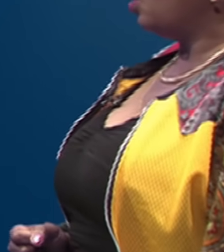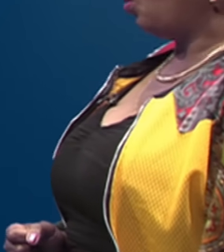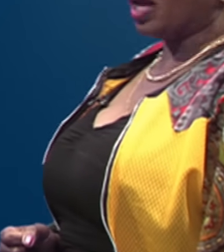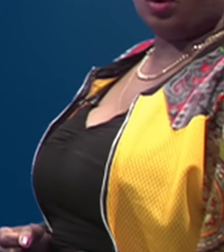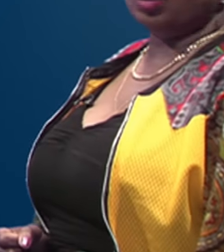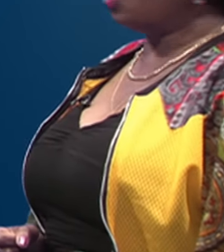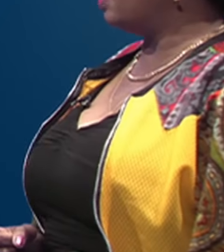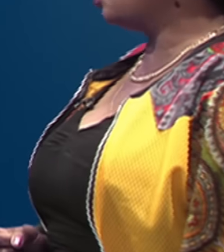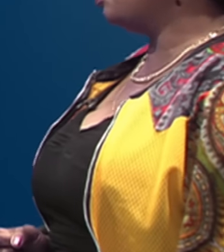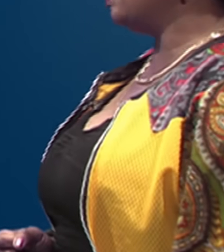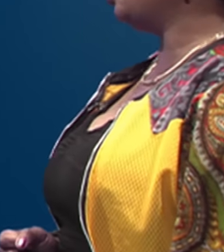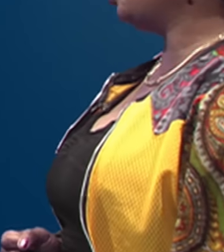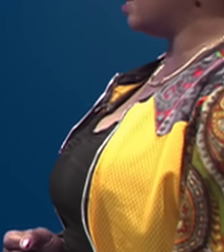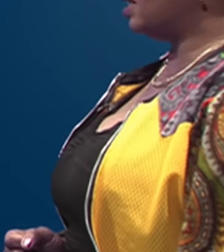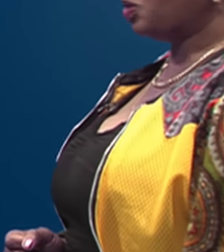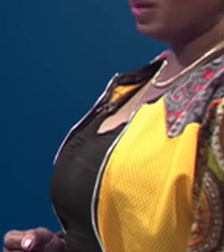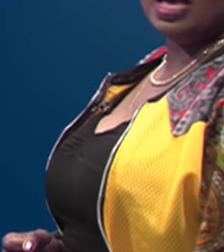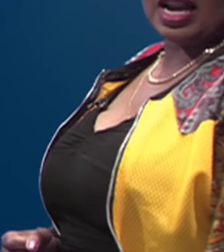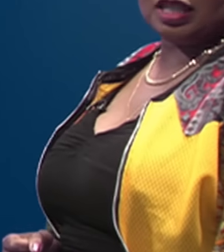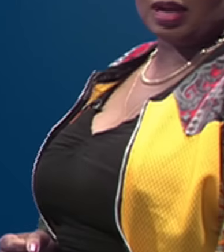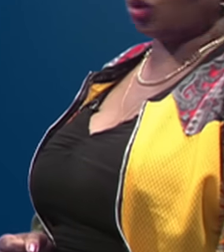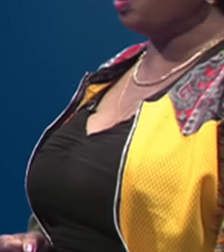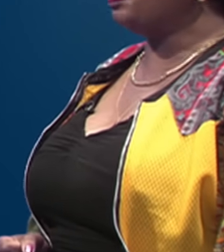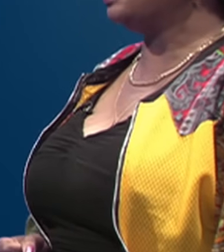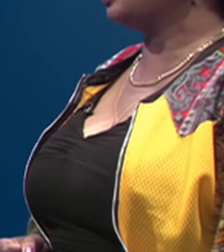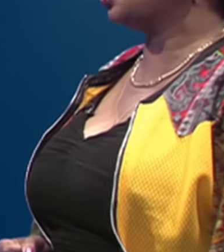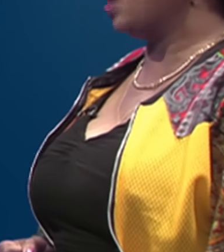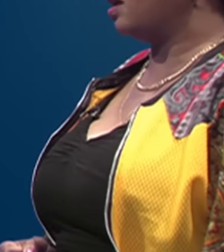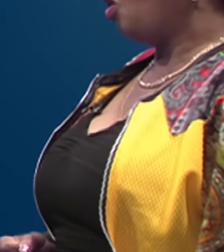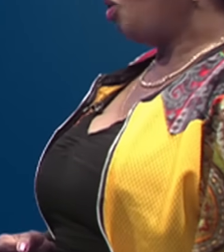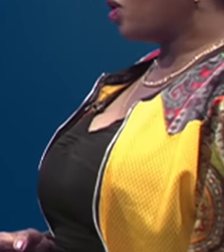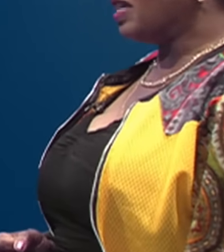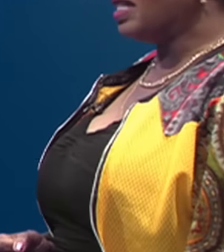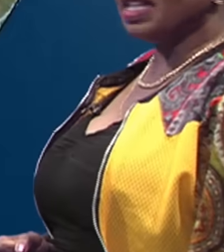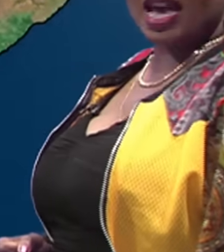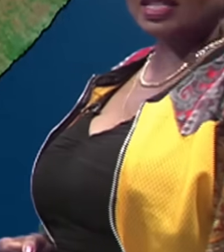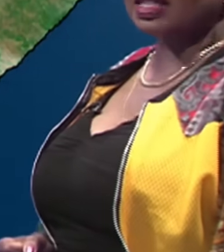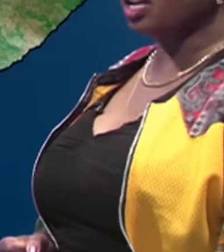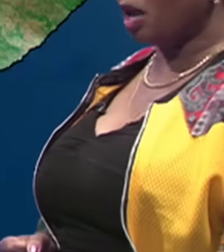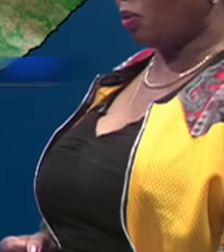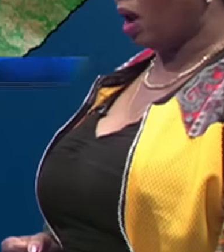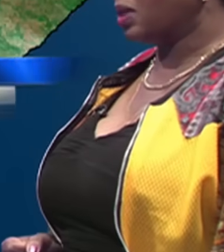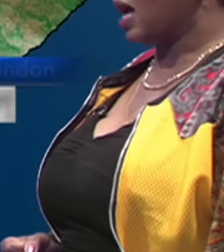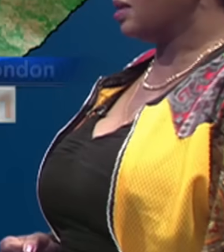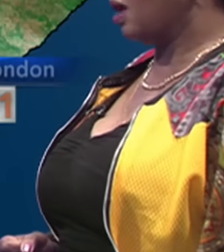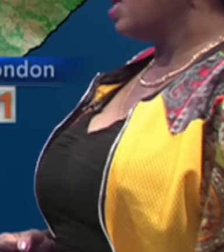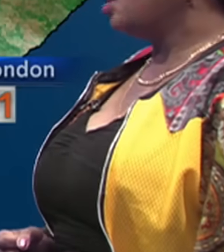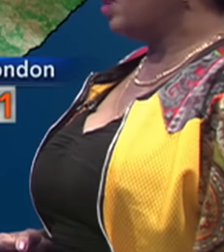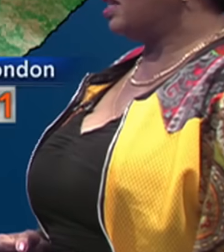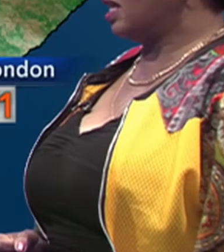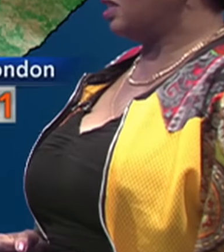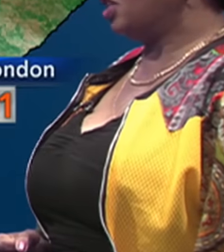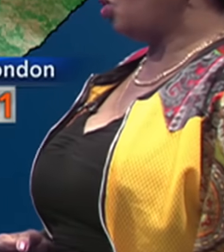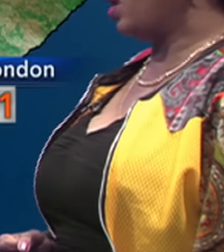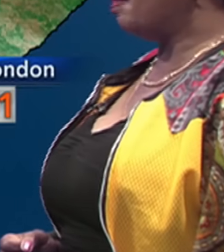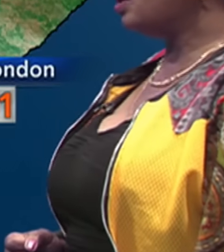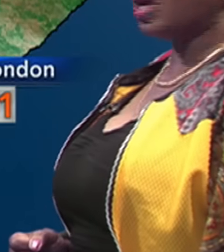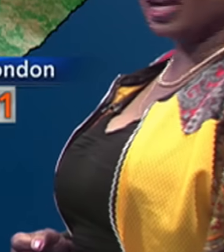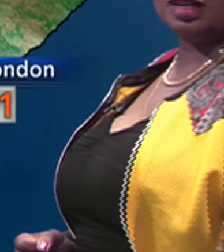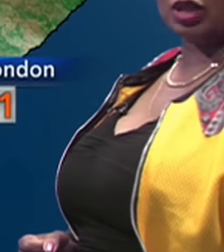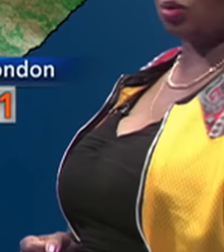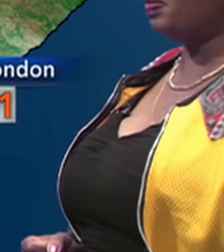Ulundi go tlabe go ntše go le 27 Richards Bay ka tše 28 go provinceng ya Eastern Cape go la go sasa dipula di santšane di le